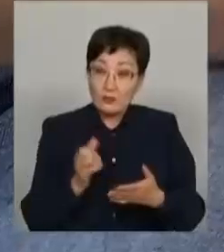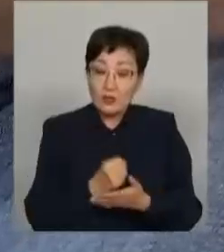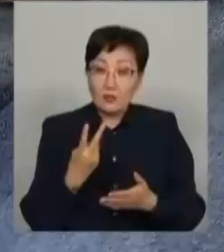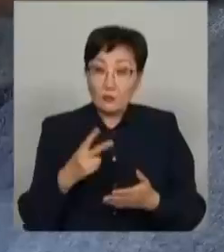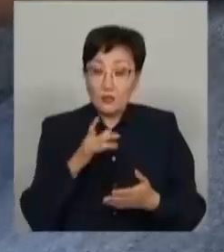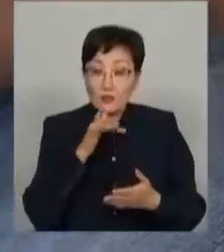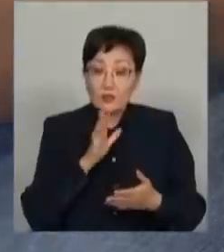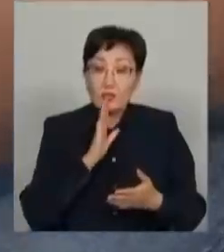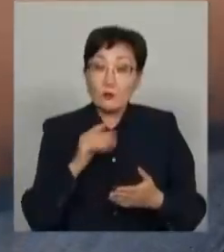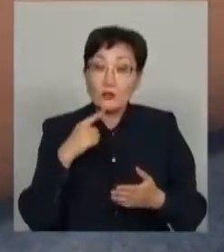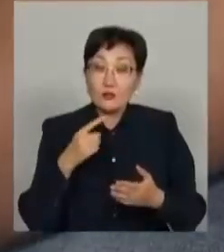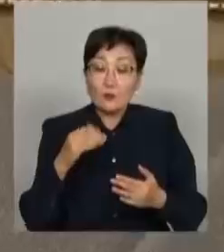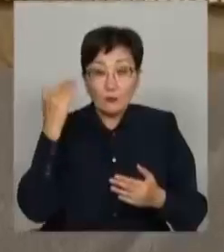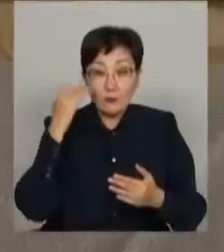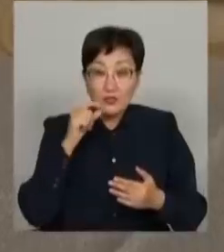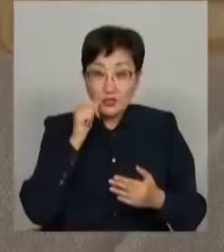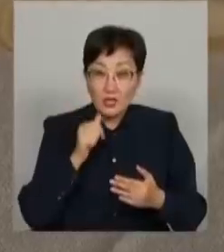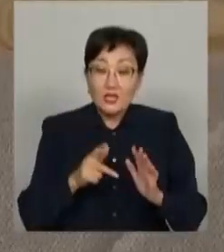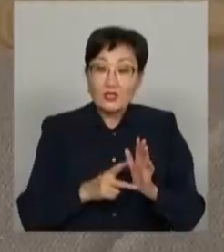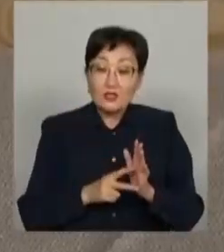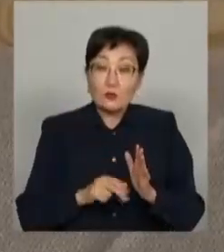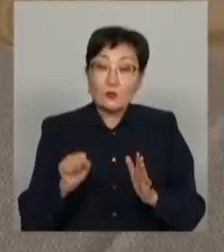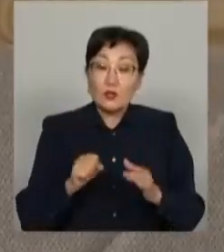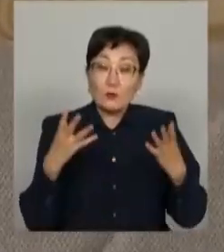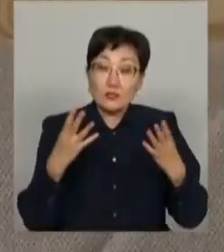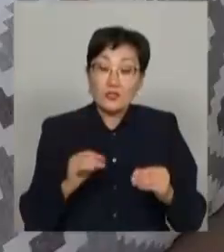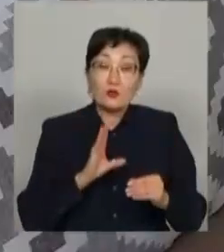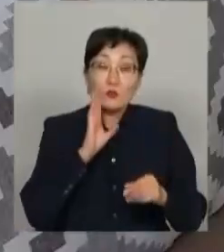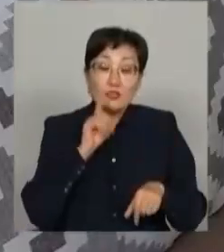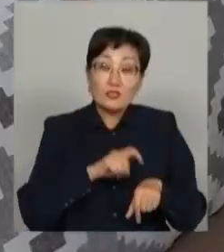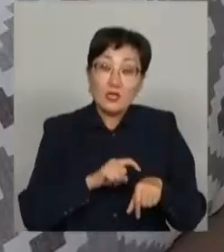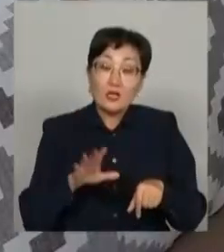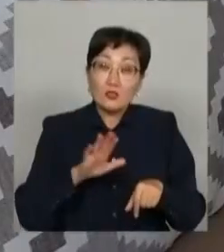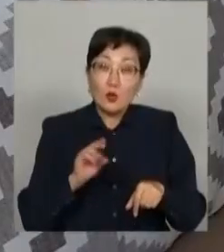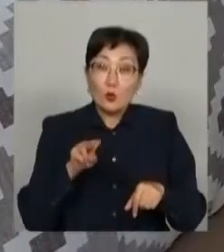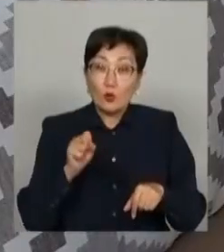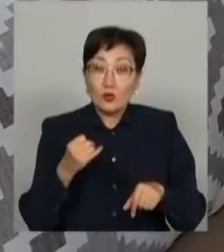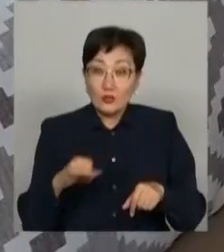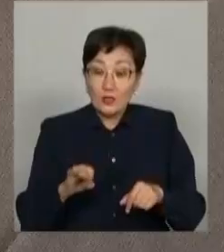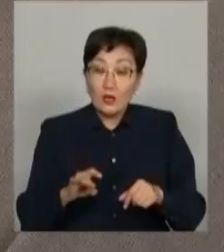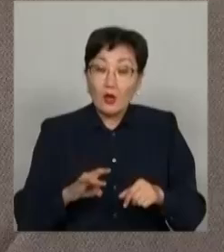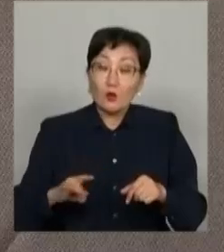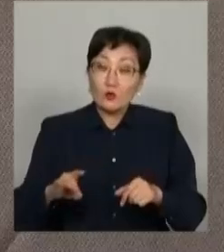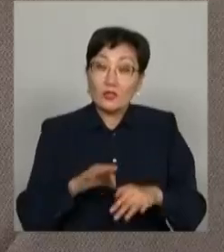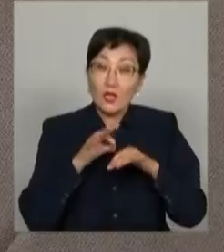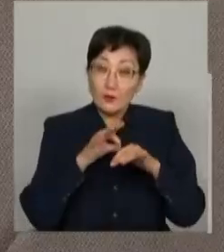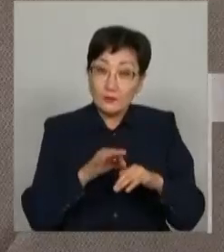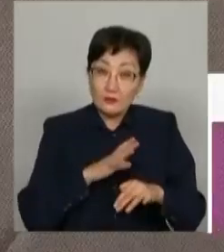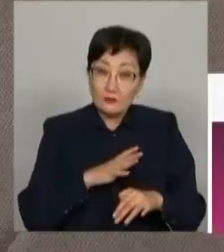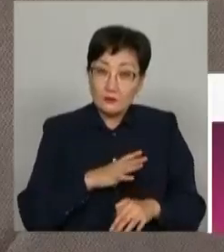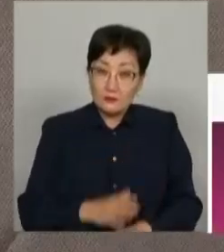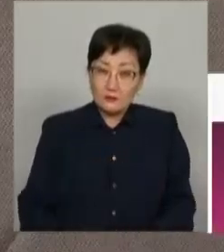22 жастағы қыздың айтуынша бейтаныс жігіт оны 8 тамыз күні таңғы сағат 5-лерде Қордай жаққа алып кеткен.